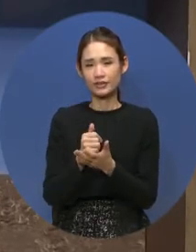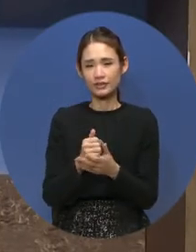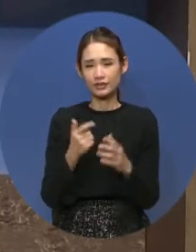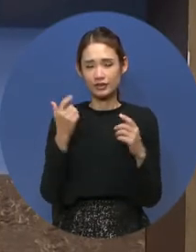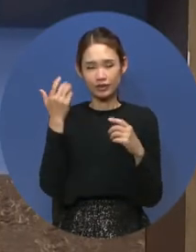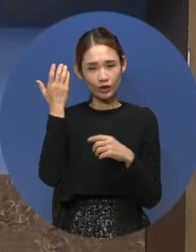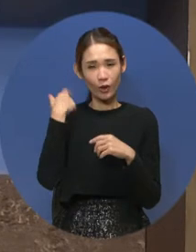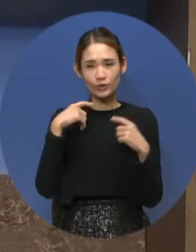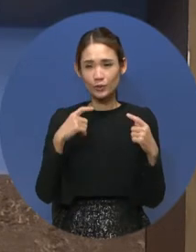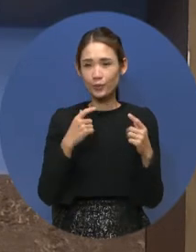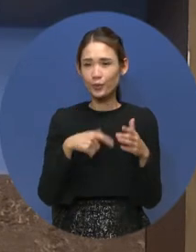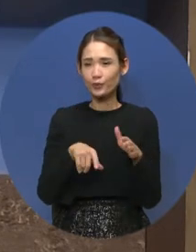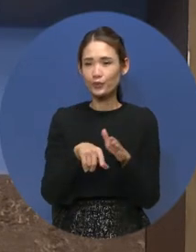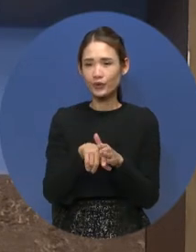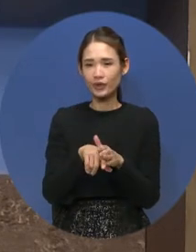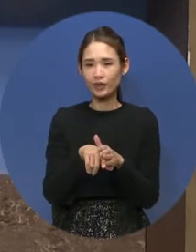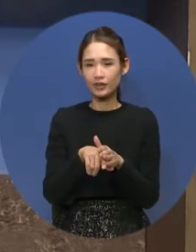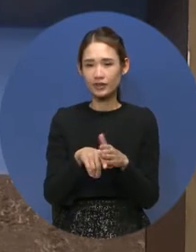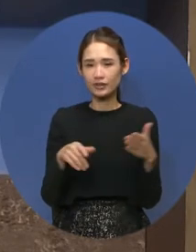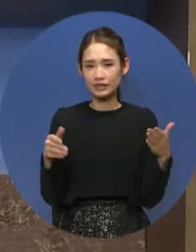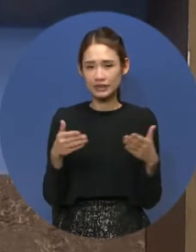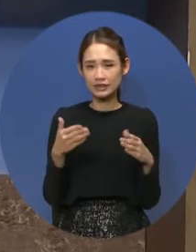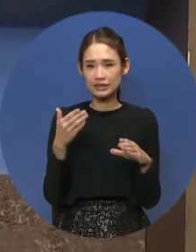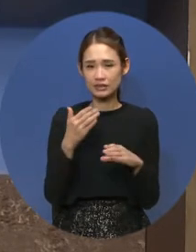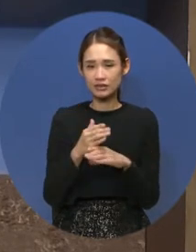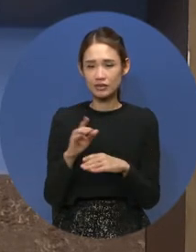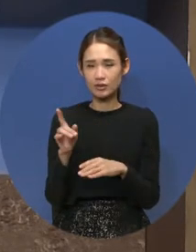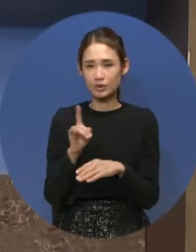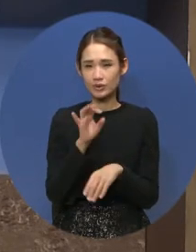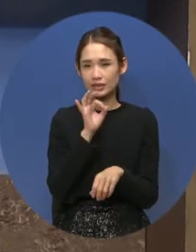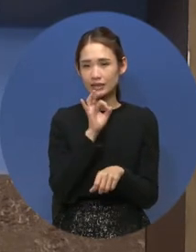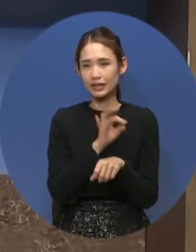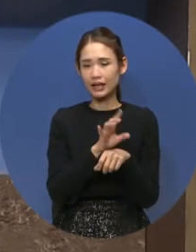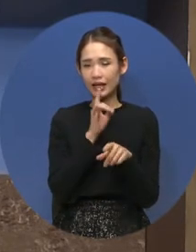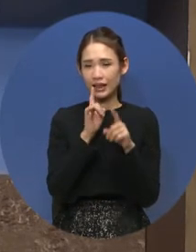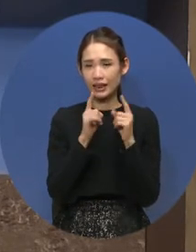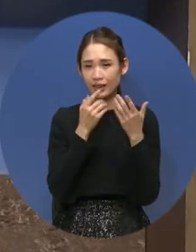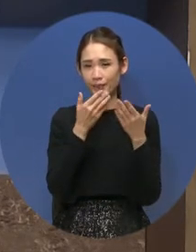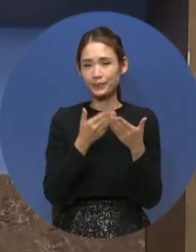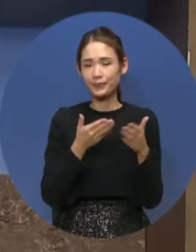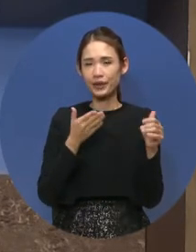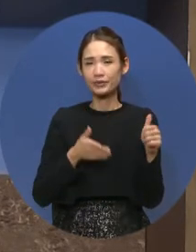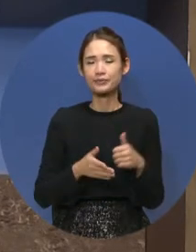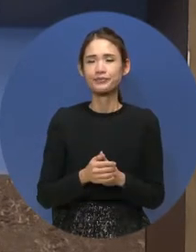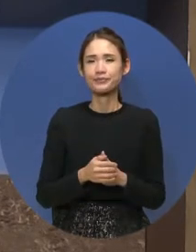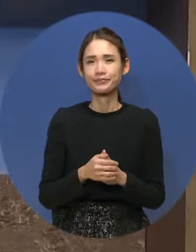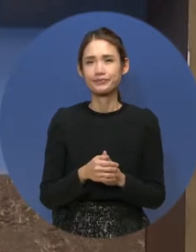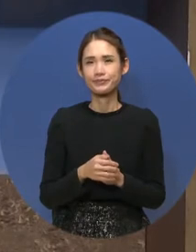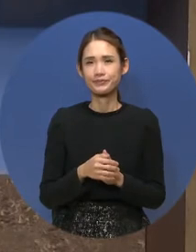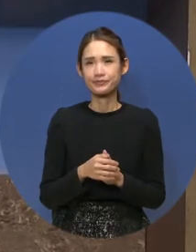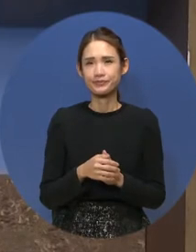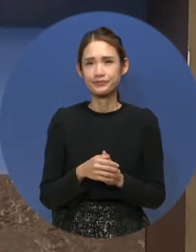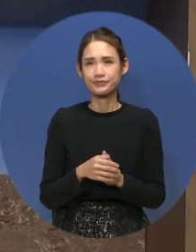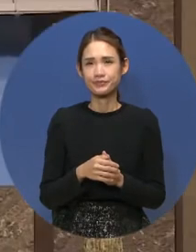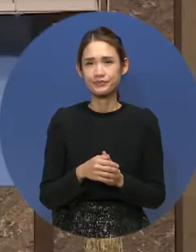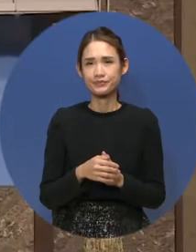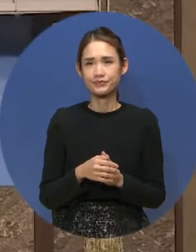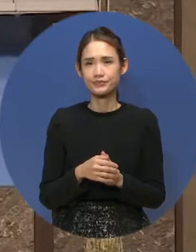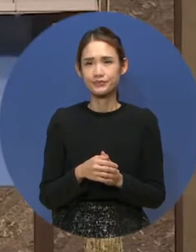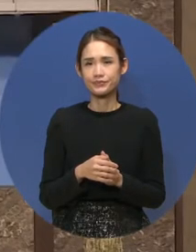이 영등포구를 위해 하고 계시는 업무가 있다면 좀 간략히 말씀 부탁드리겠습니다.